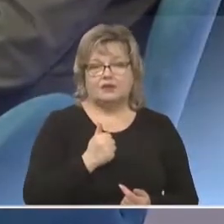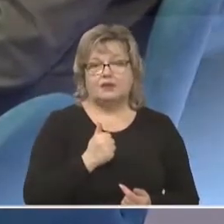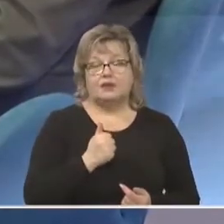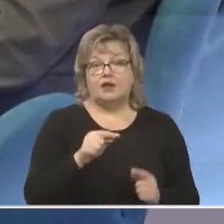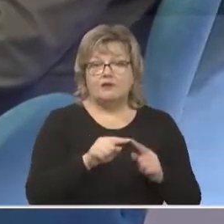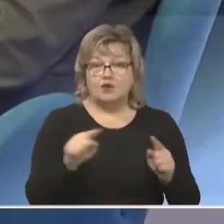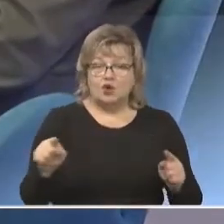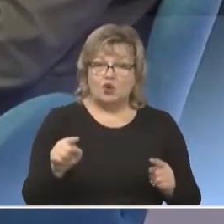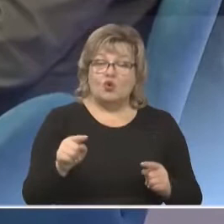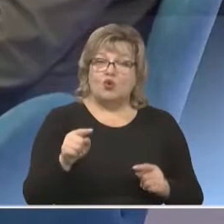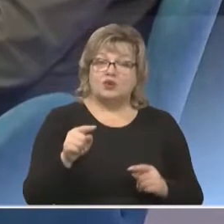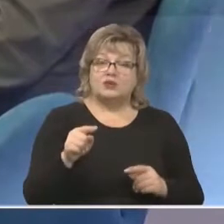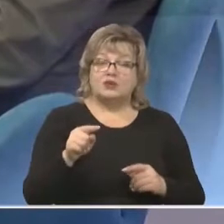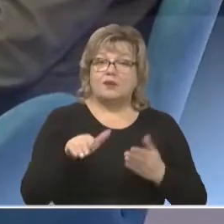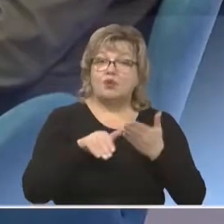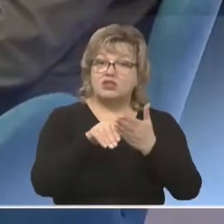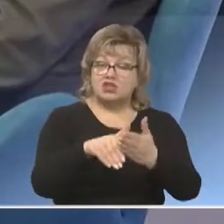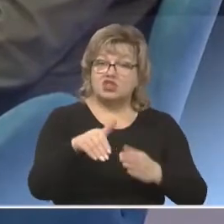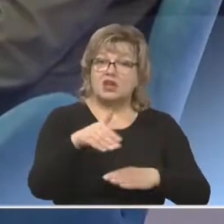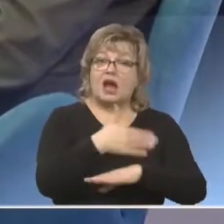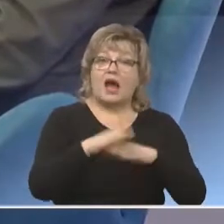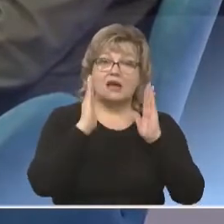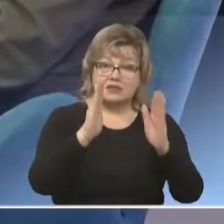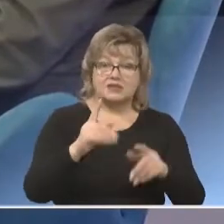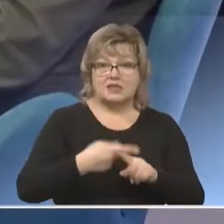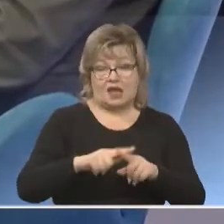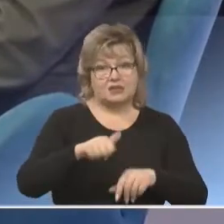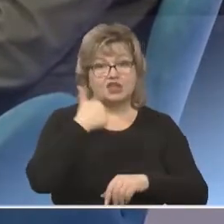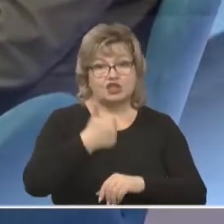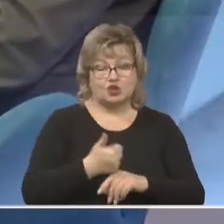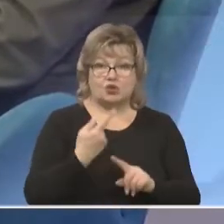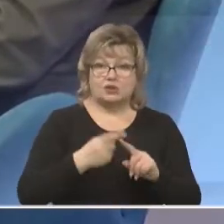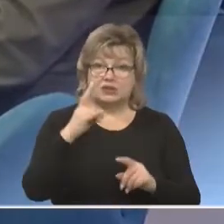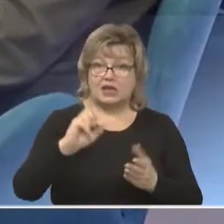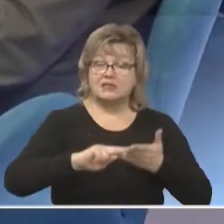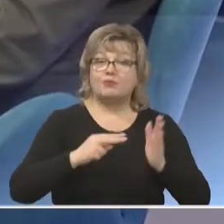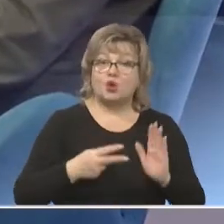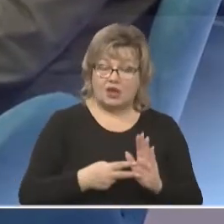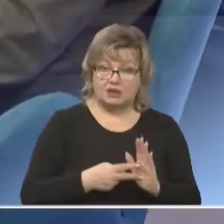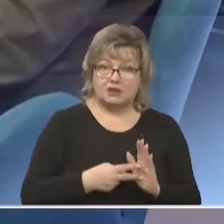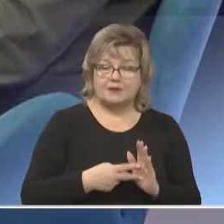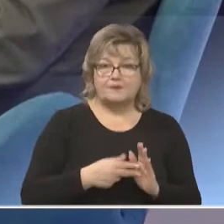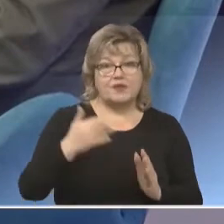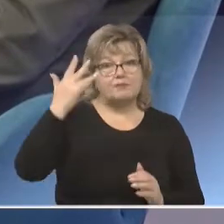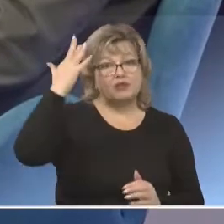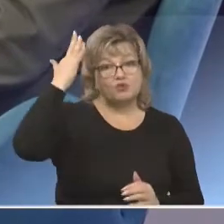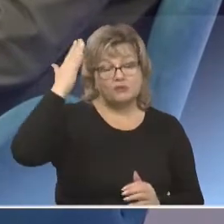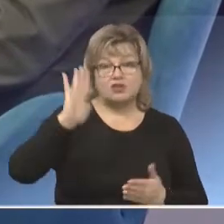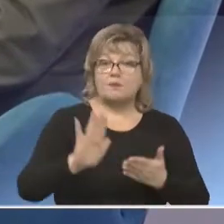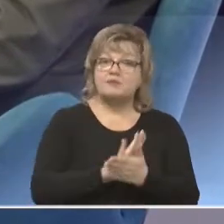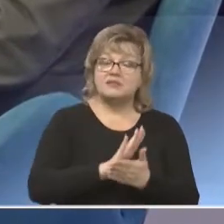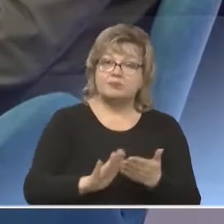Под проект «Адресная поддержка», ну, собственно говоря, ядро этого национального проекта, подразумевает